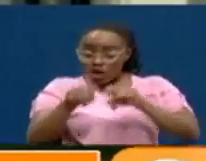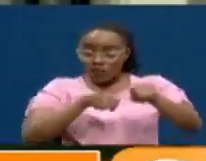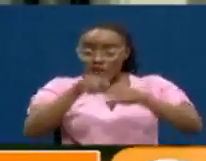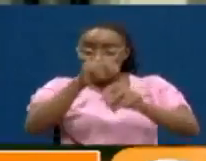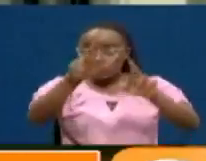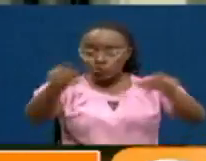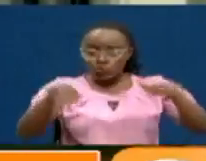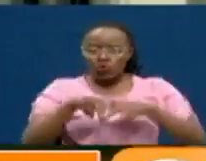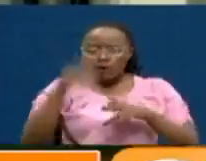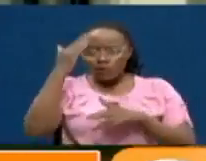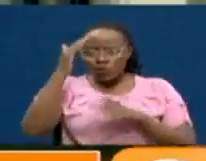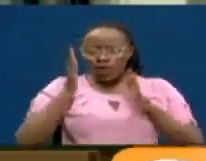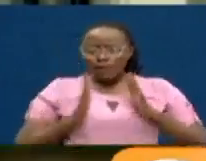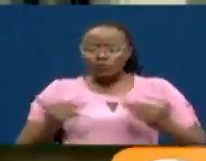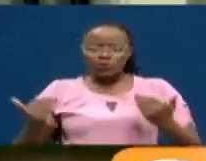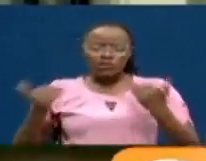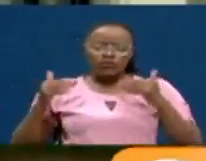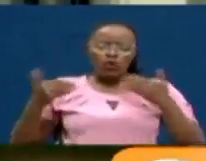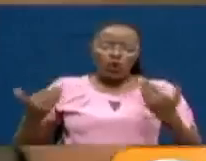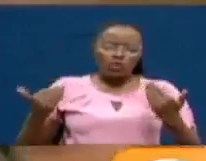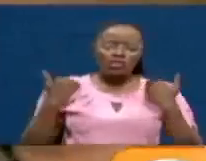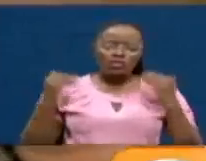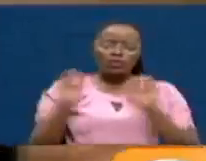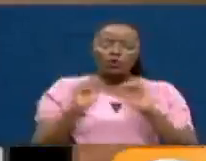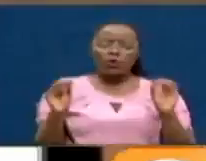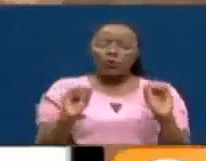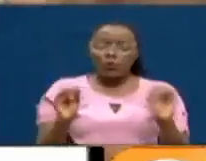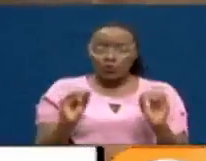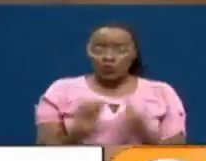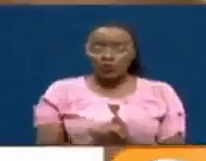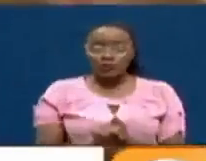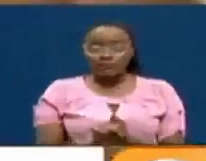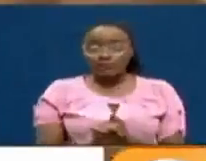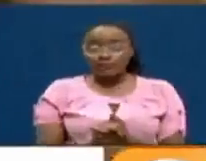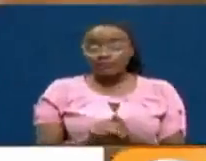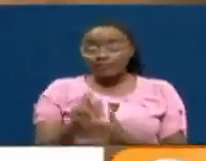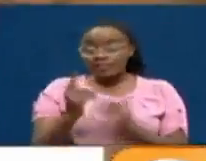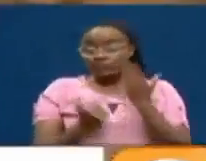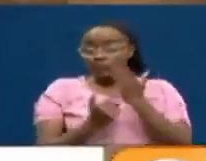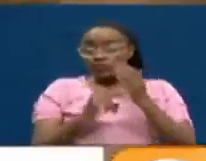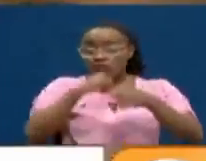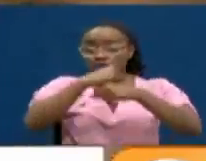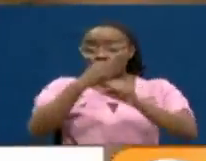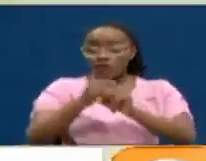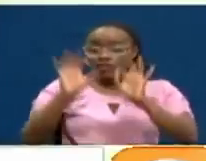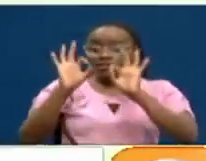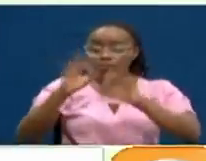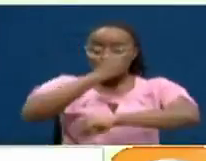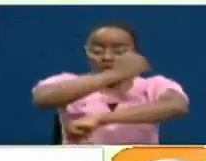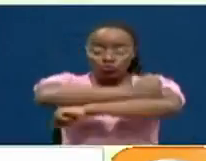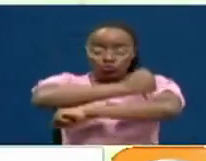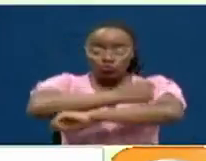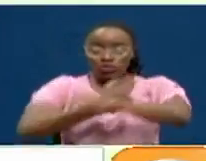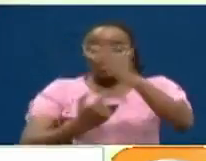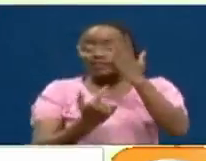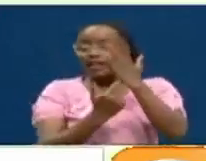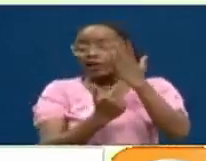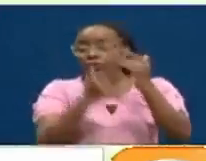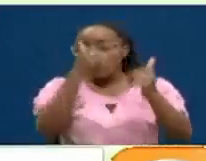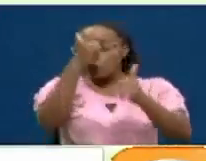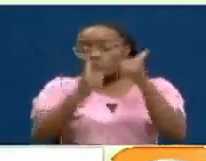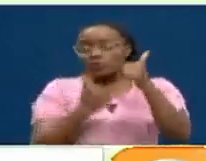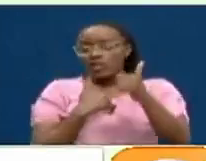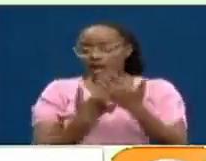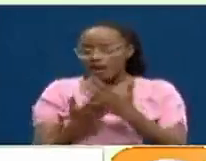ona yule guard mwenye analala ama halali kwa system. Teknolojia ambayo ilitengenezwa na kampuni ya Smart School Technologies, ambayo